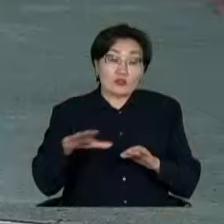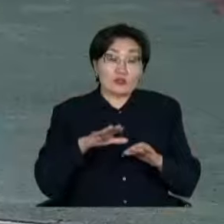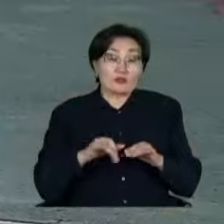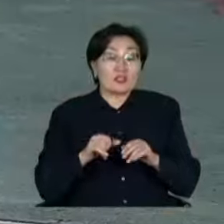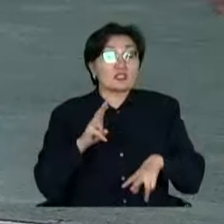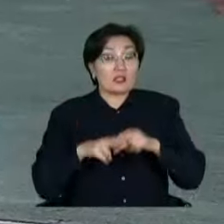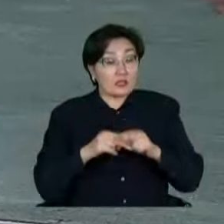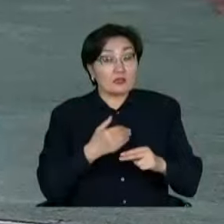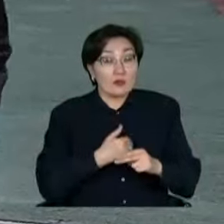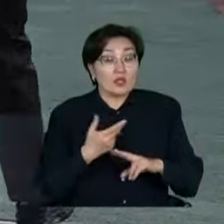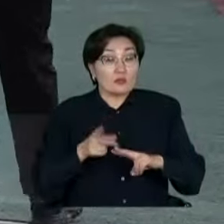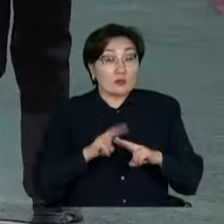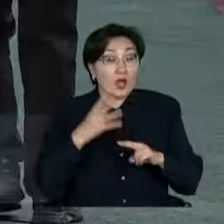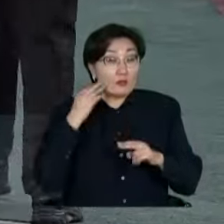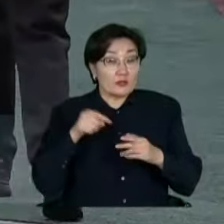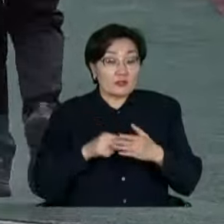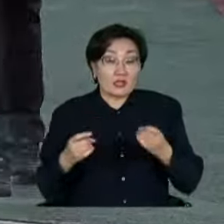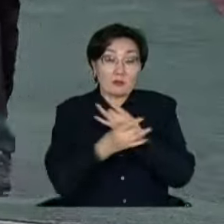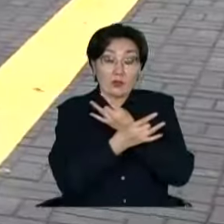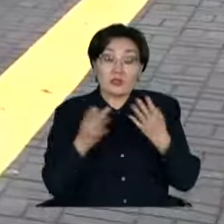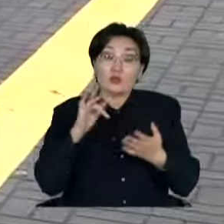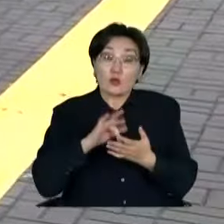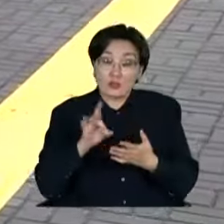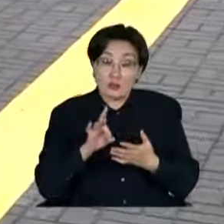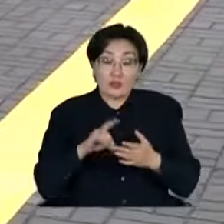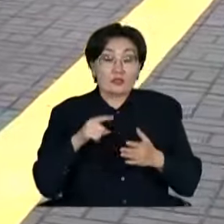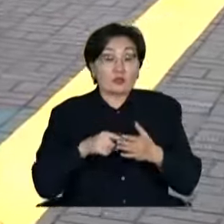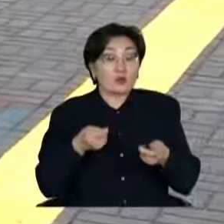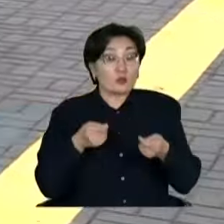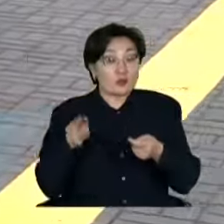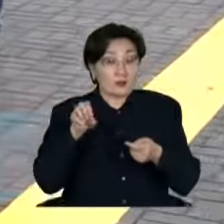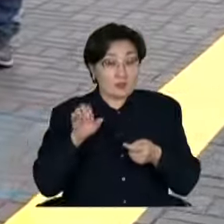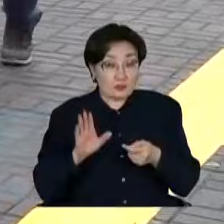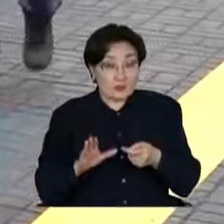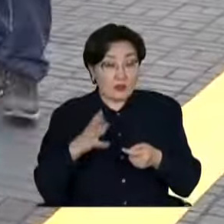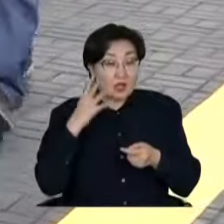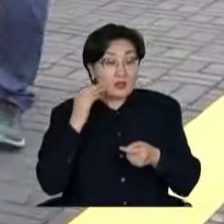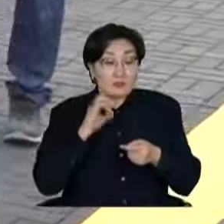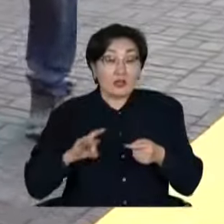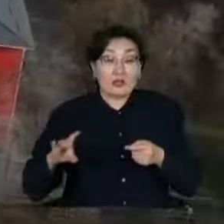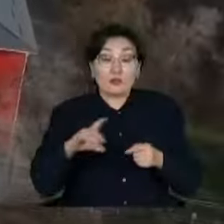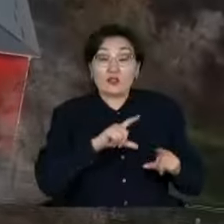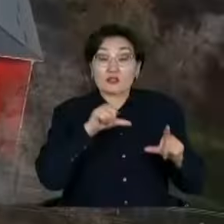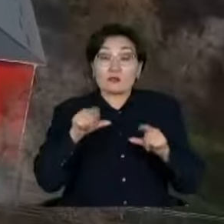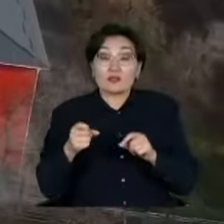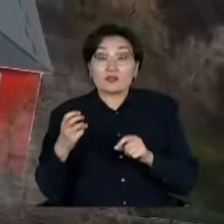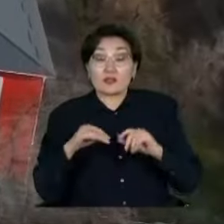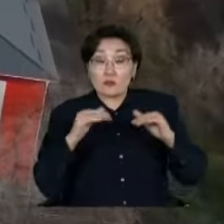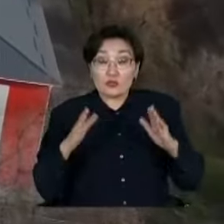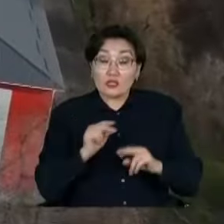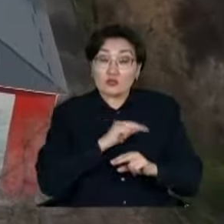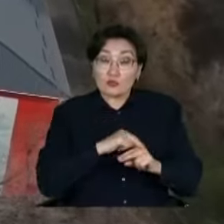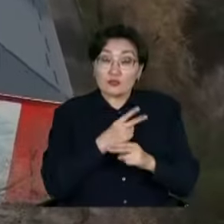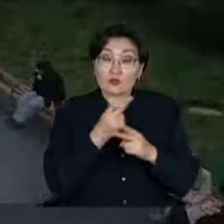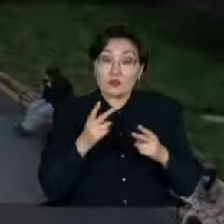көбейе берсе деп тілеймін. Өйткені Алматы мәдени орталық. Мегаполис әкімі Ерболат Досаев Алмалы ауданына да барып, бір қатар нысанның